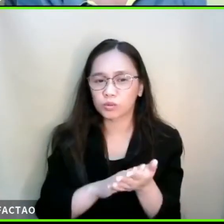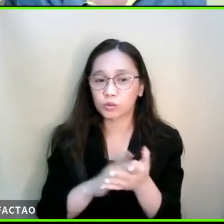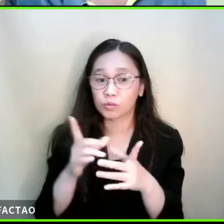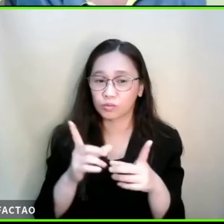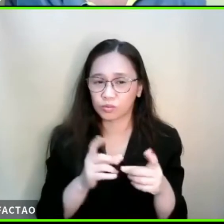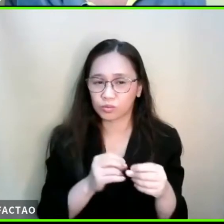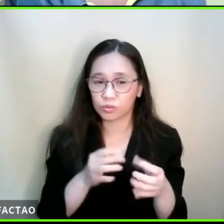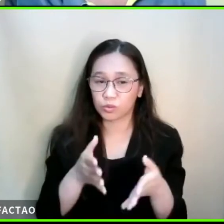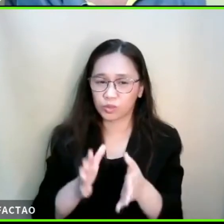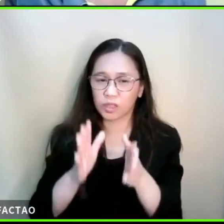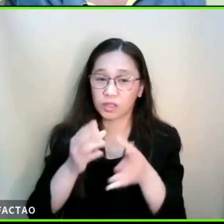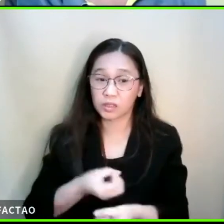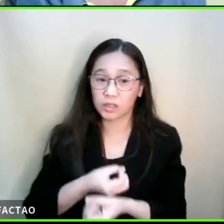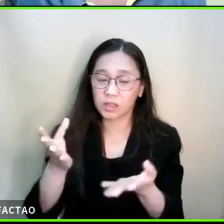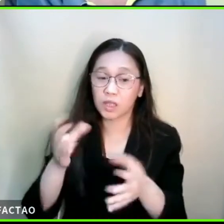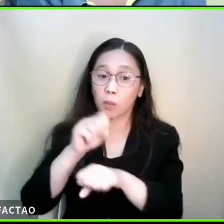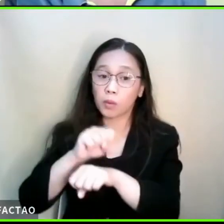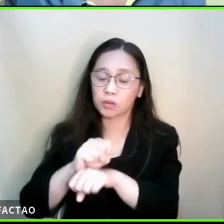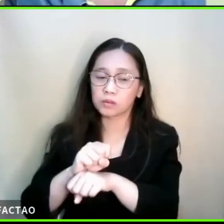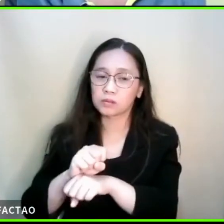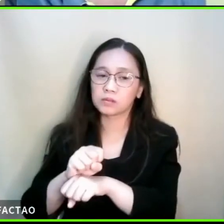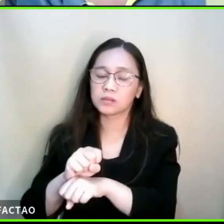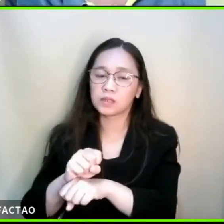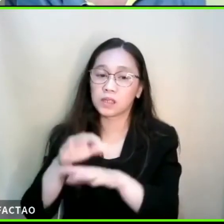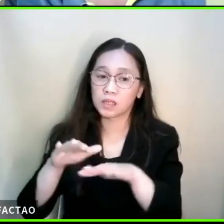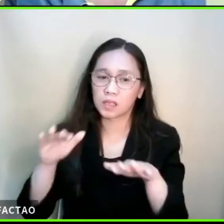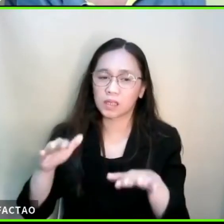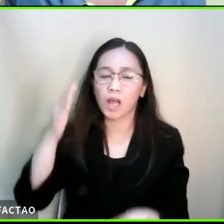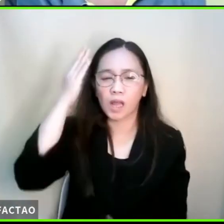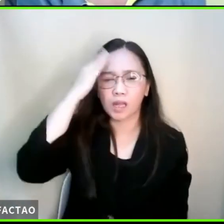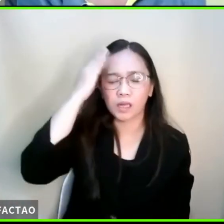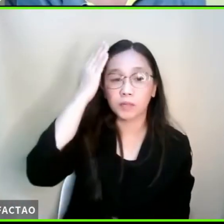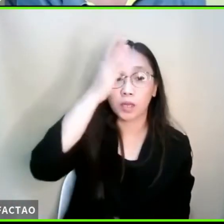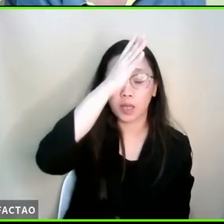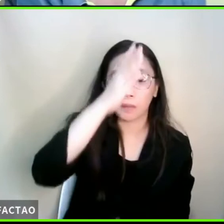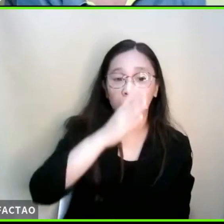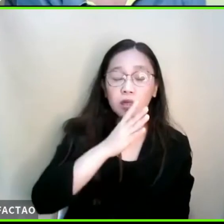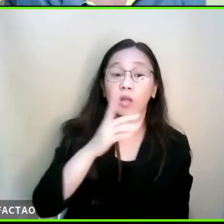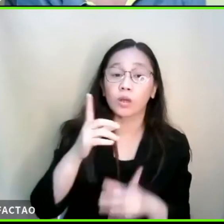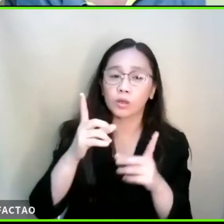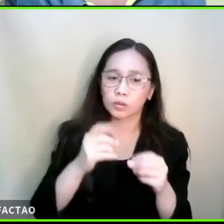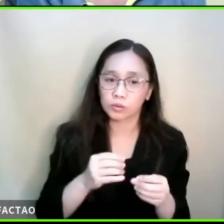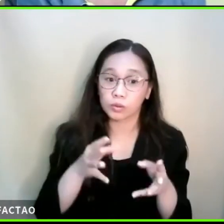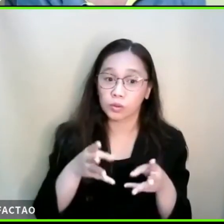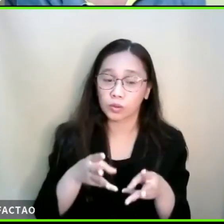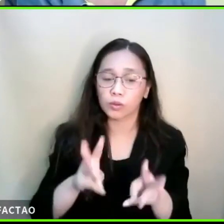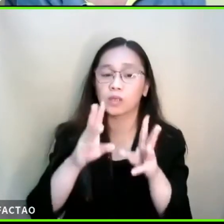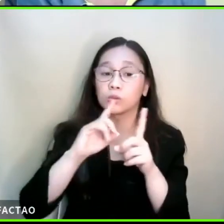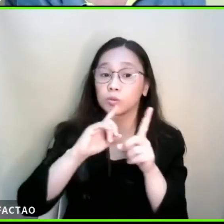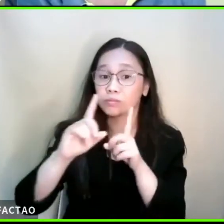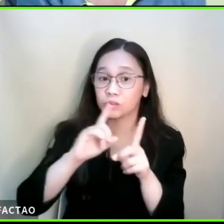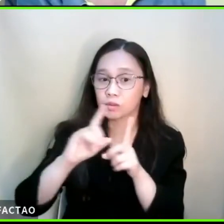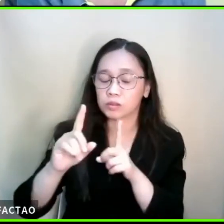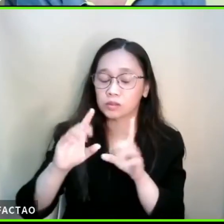trabaho yung anak nila, no. Some of the parents I know, sila mismo yung gumawa ng paraan to talk to